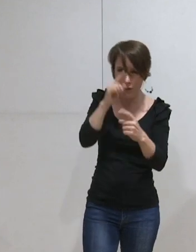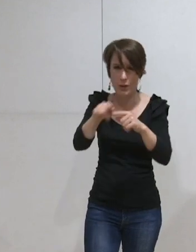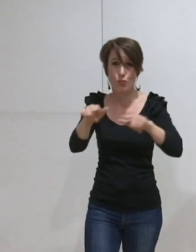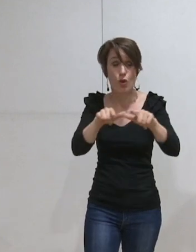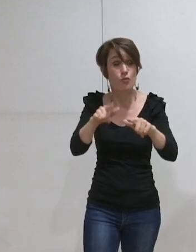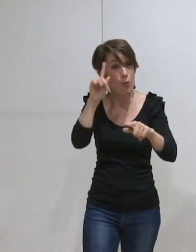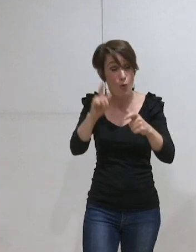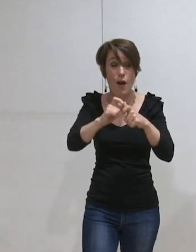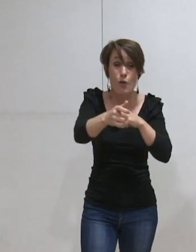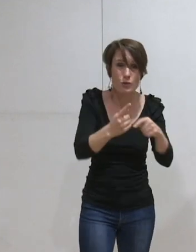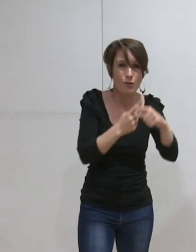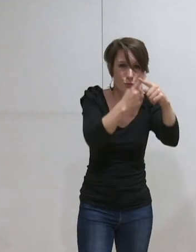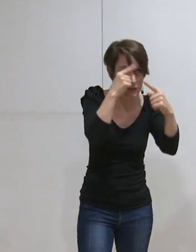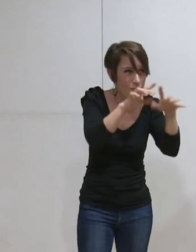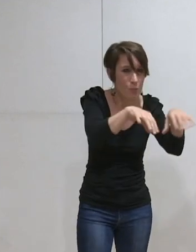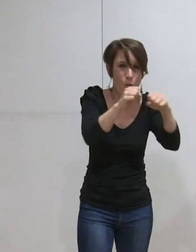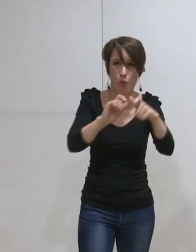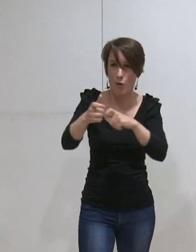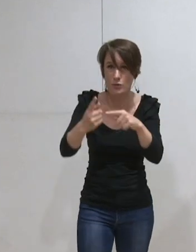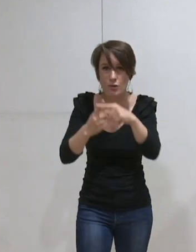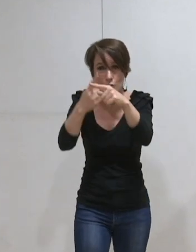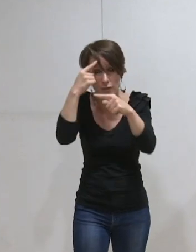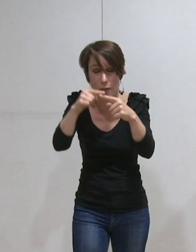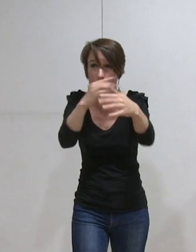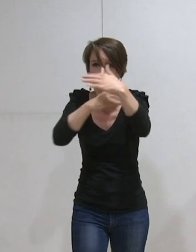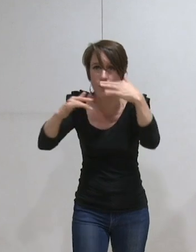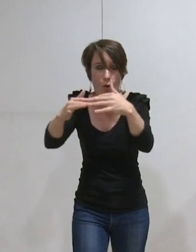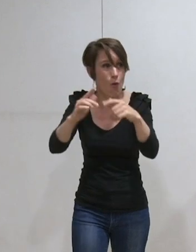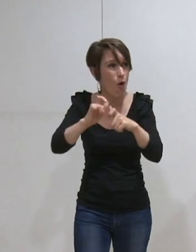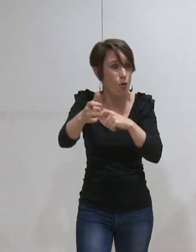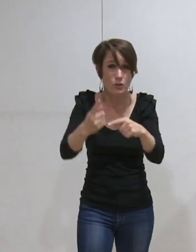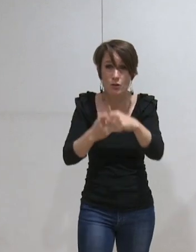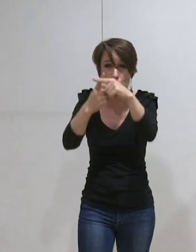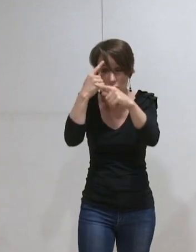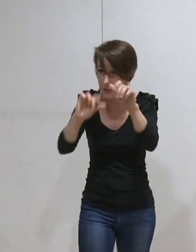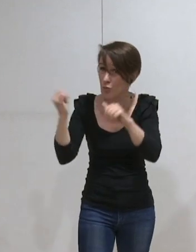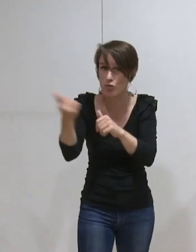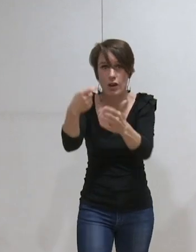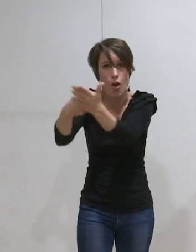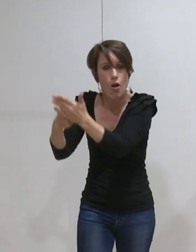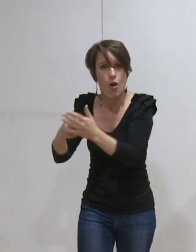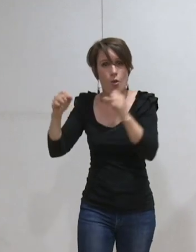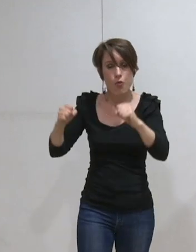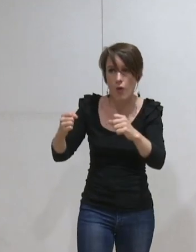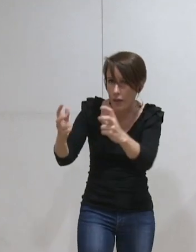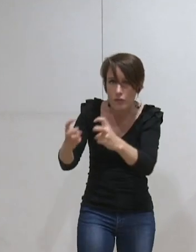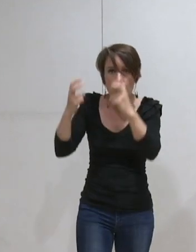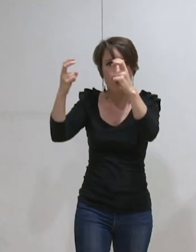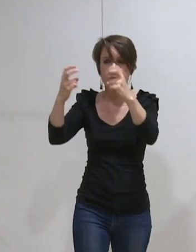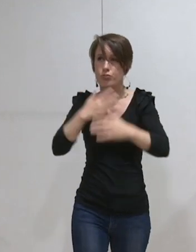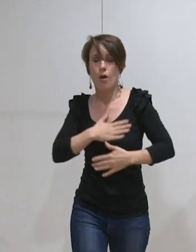l'environnement et et qui est bonne évidemment pour le développement humain de chacun et pour le pouvoir d'achat de chacun je vous